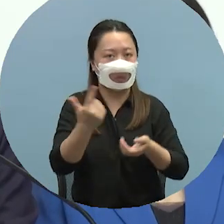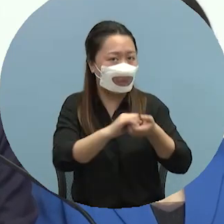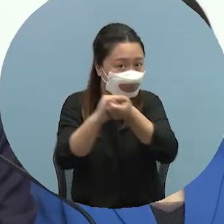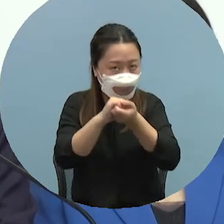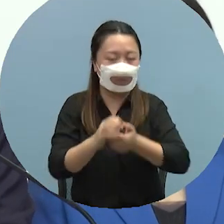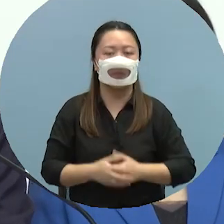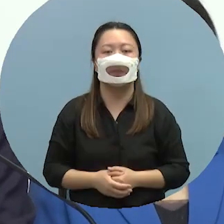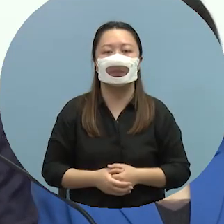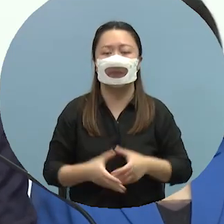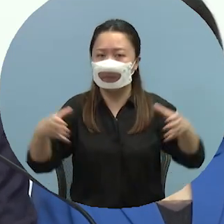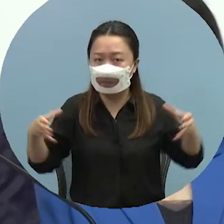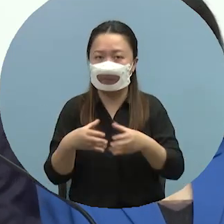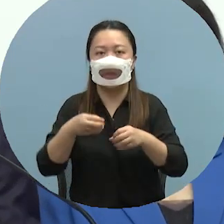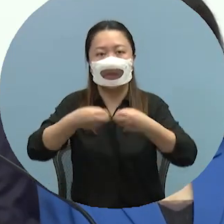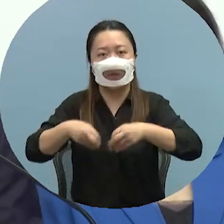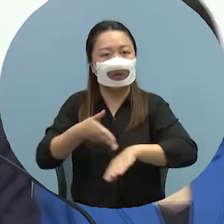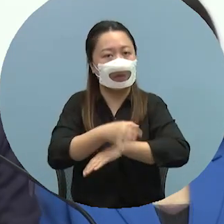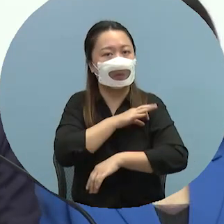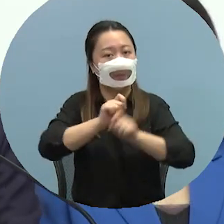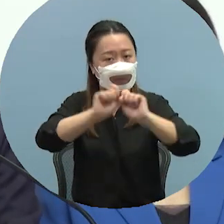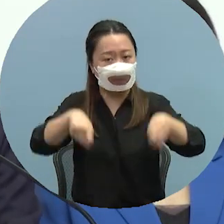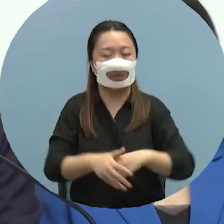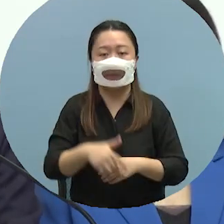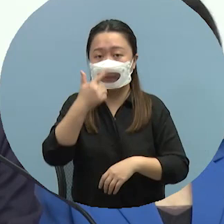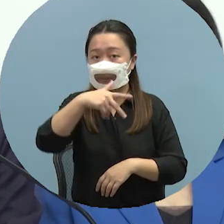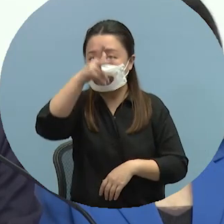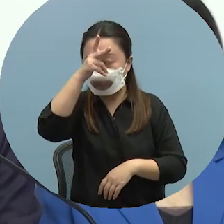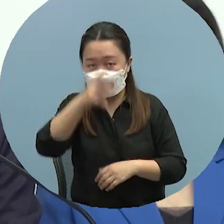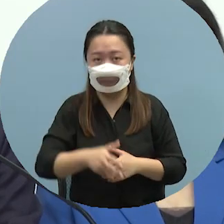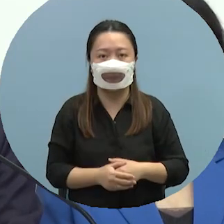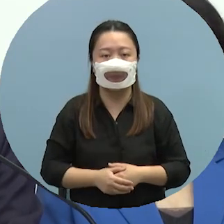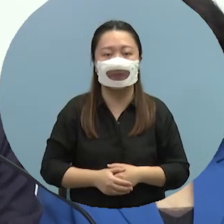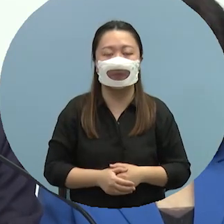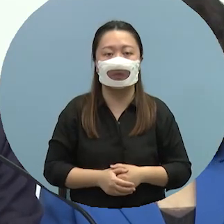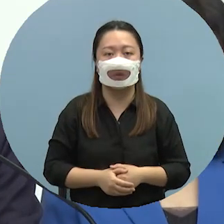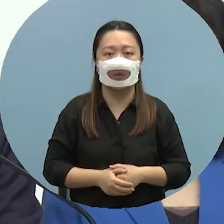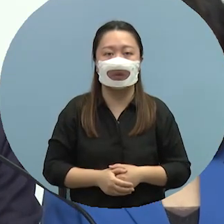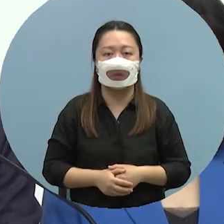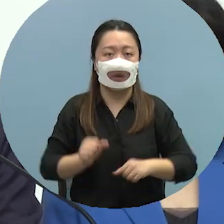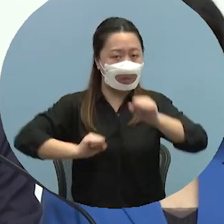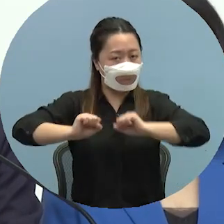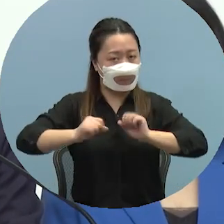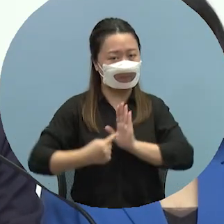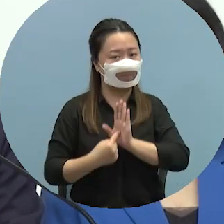作，共同解決社會問題。新一屆政府會以行動